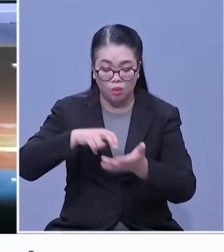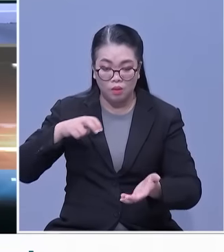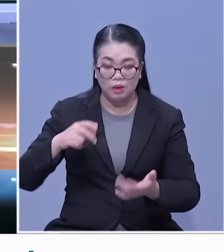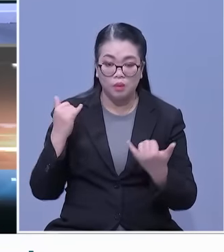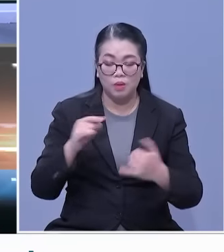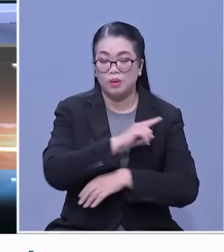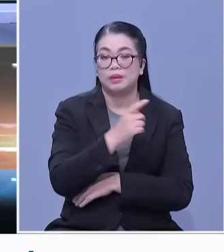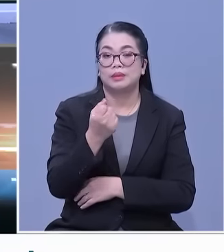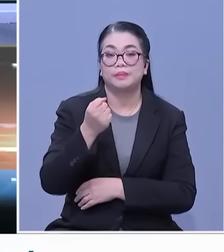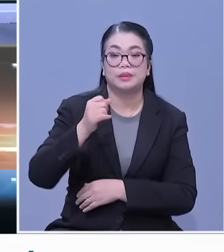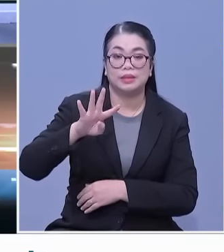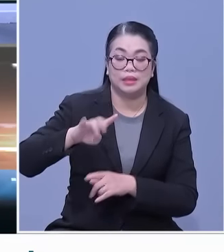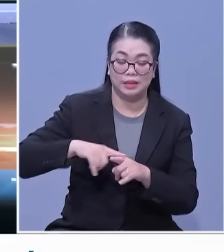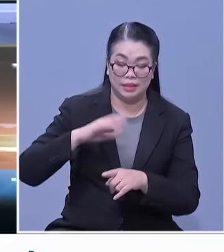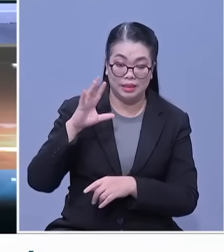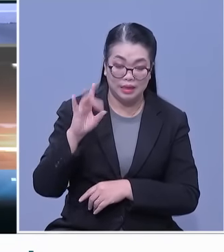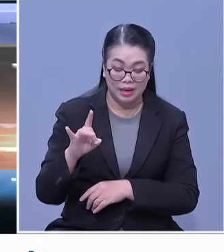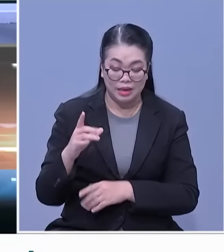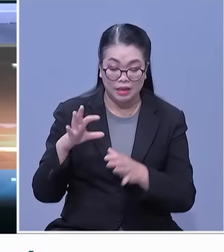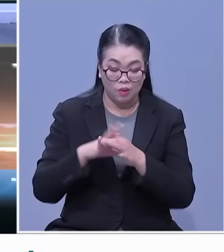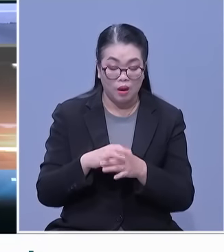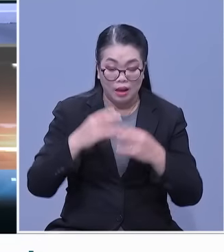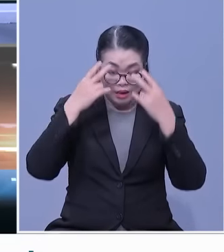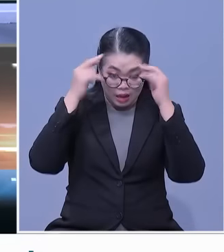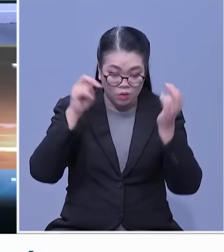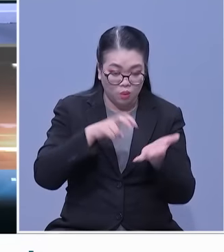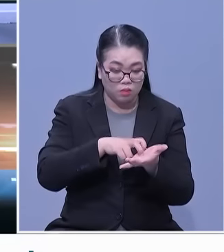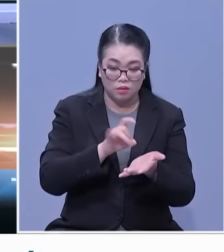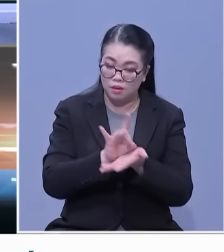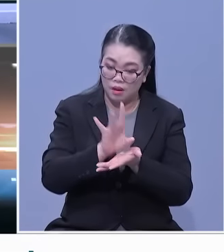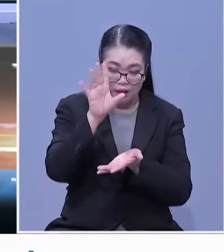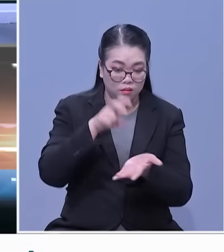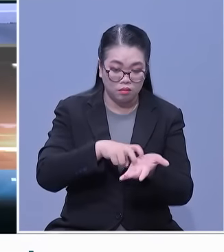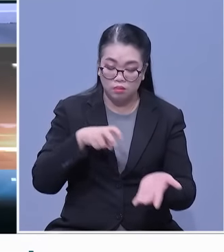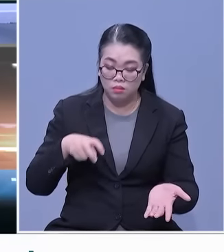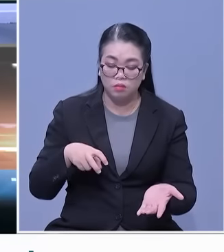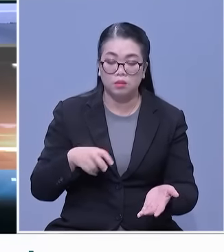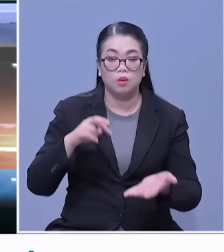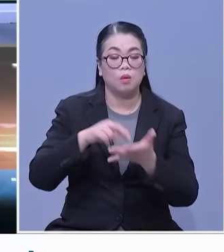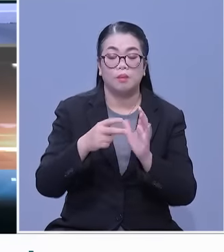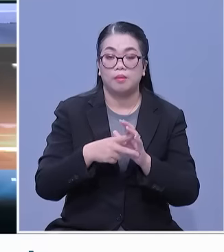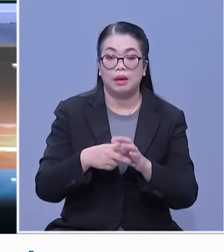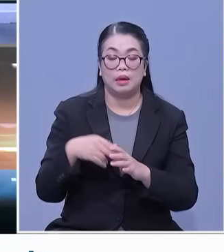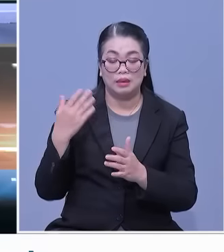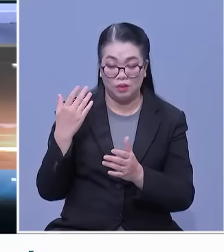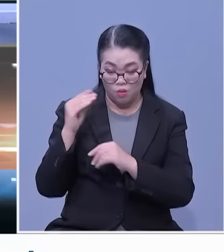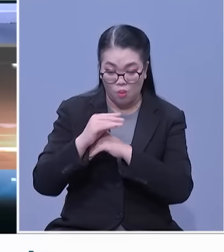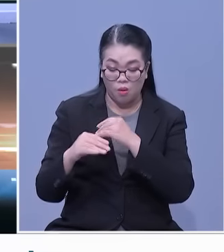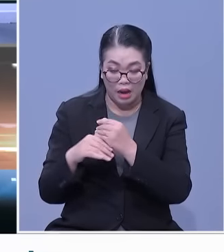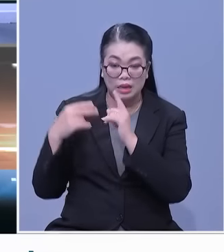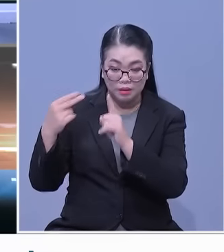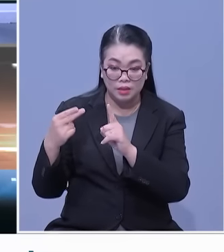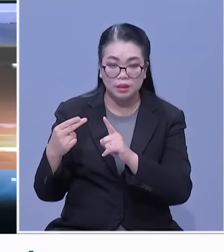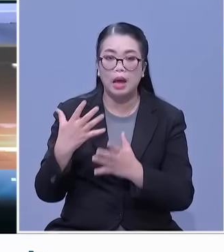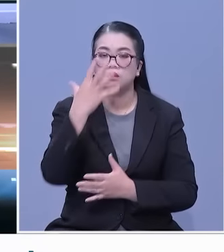สิงหาคมนี้เรื่องการถอดถอนายกรัฐมนตรีอ่ะคือถ้าเกิดนายกเศรษฐาหลุดขรบหลุดจิอ walletหลุดไปด้วย